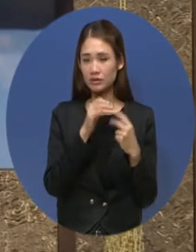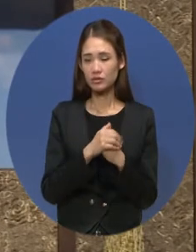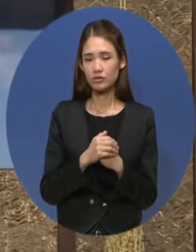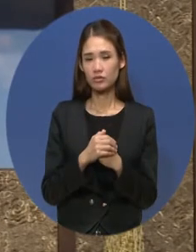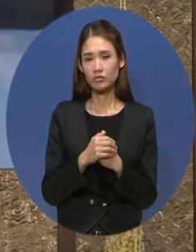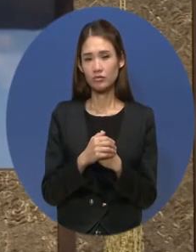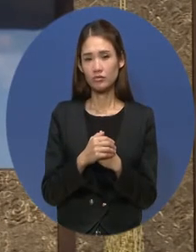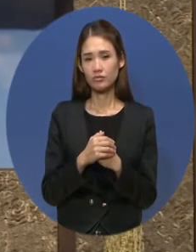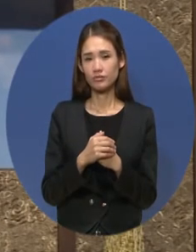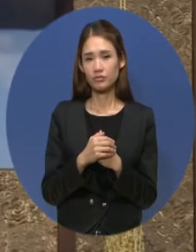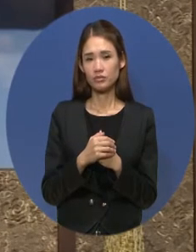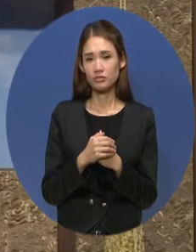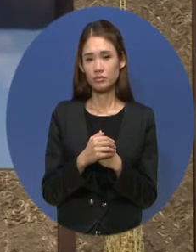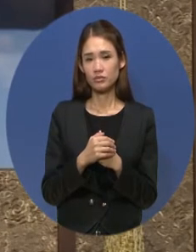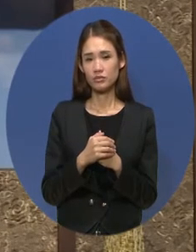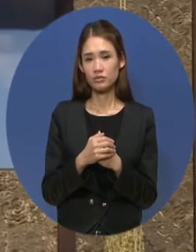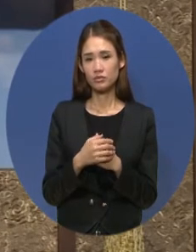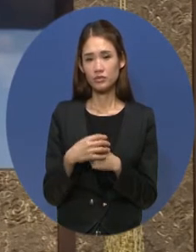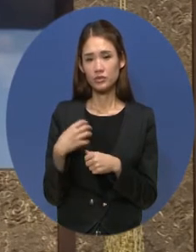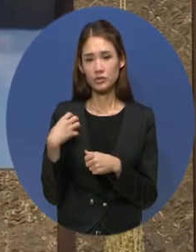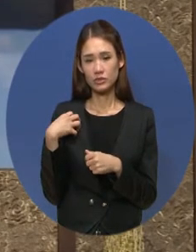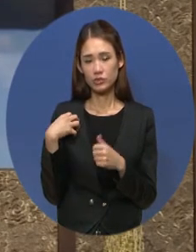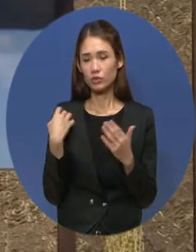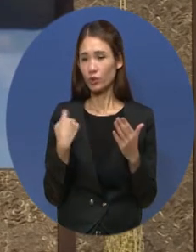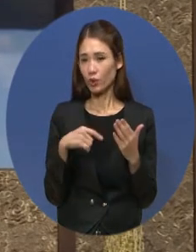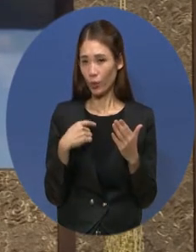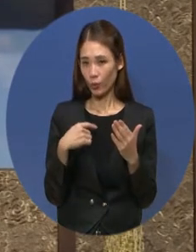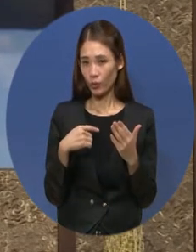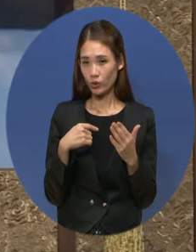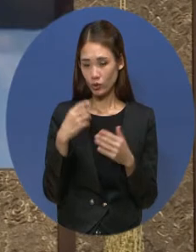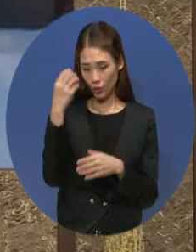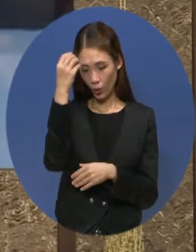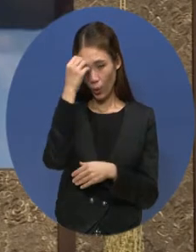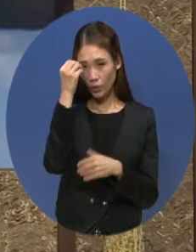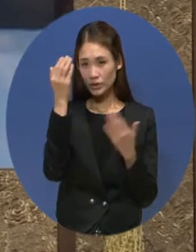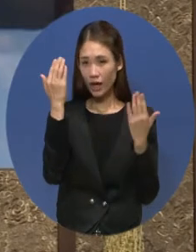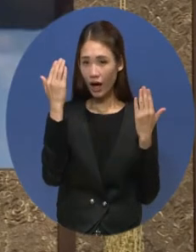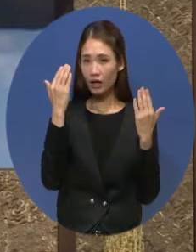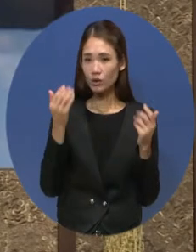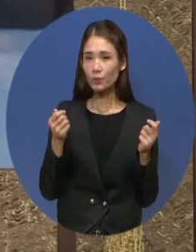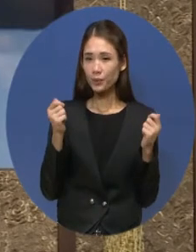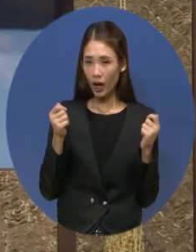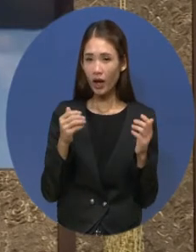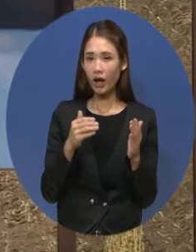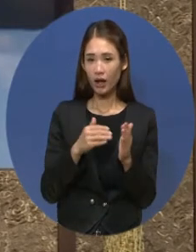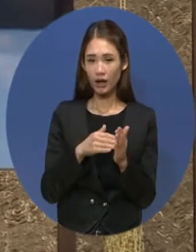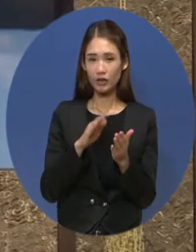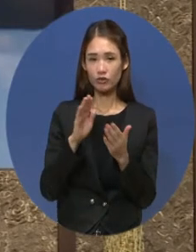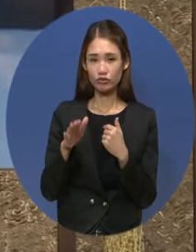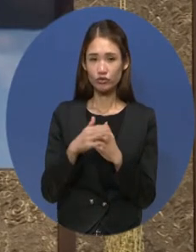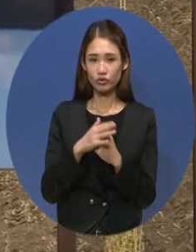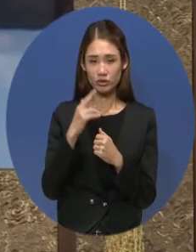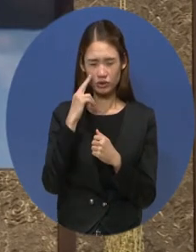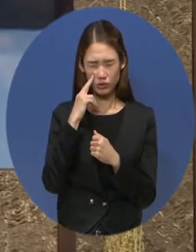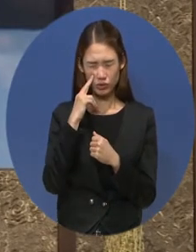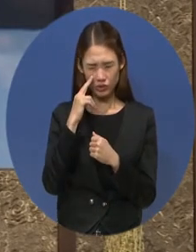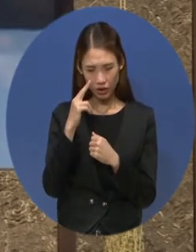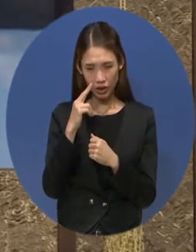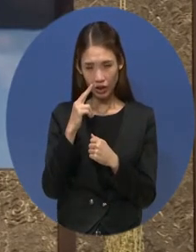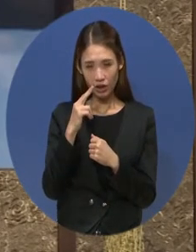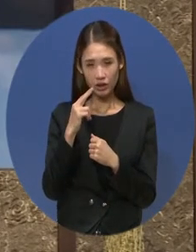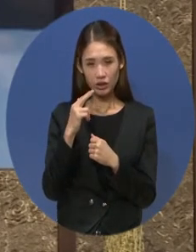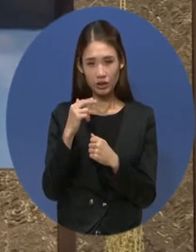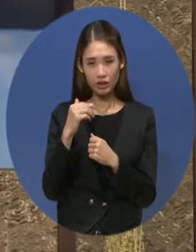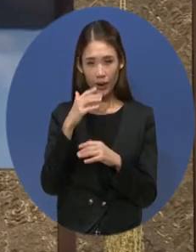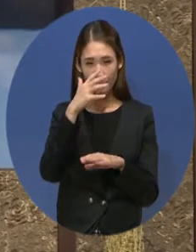4 이런 분들이 어 이제 의무교육 인 고등학교까지 과정을 맞추고 나면 최 중 중은 가실